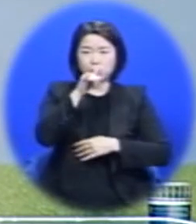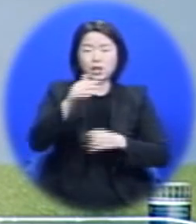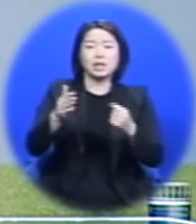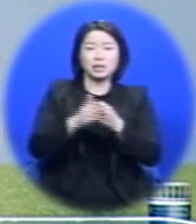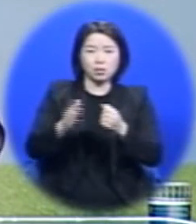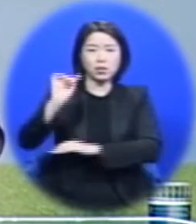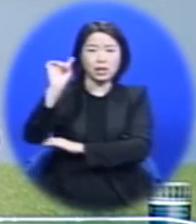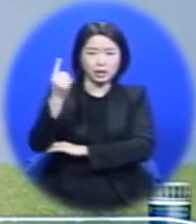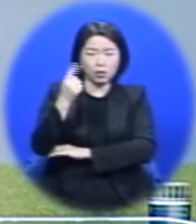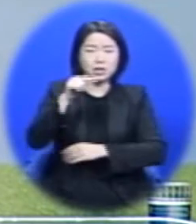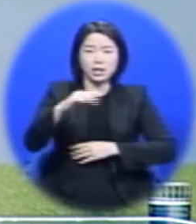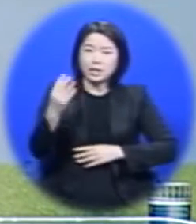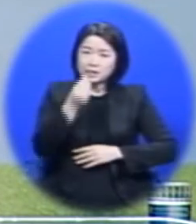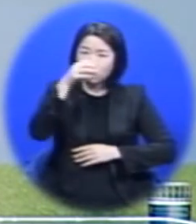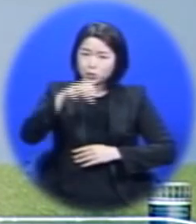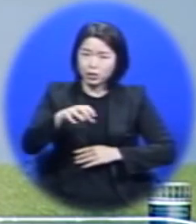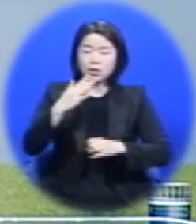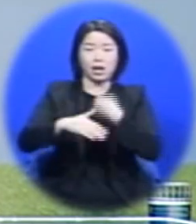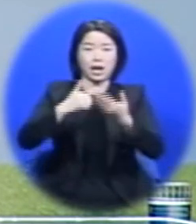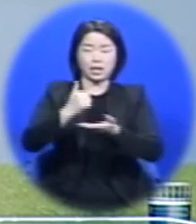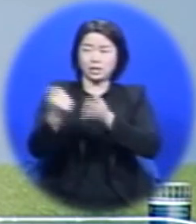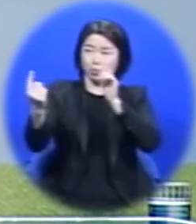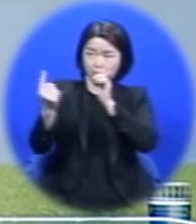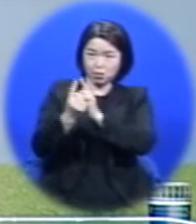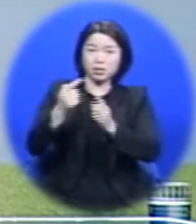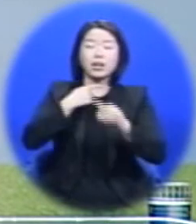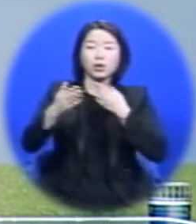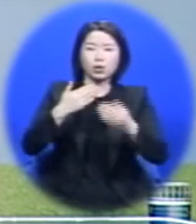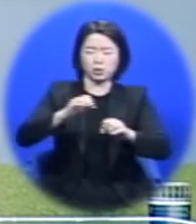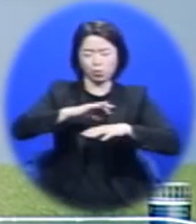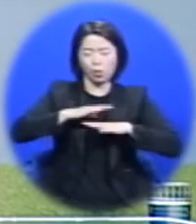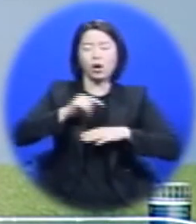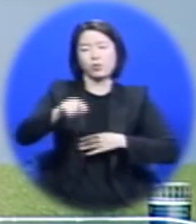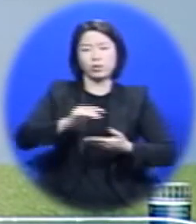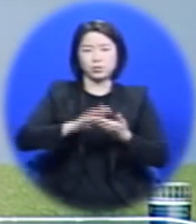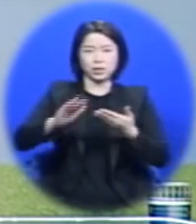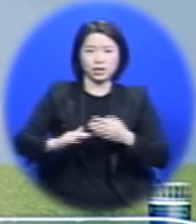다윗이 이 성소에서의 하나님을 만난 경험이 놀라운 거죠.